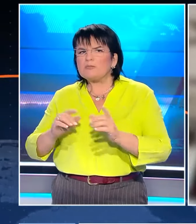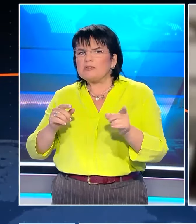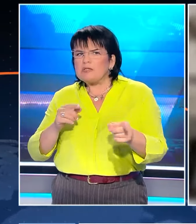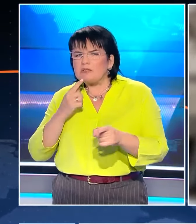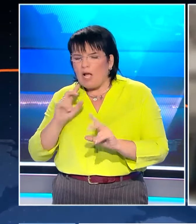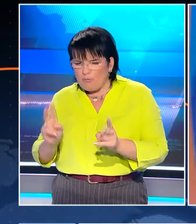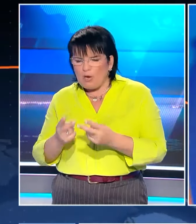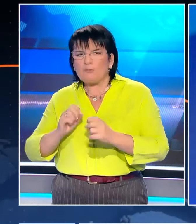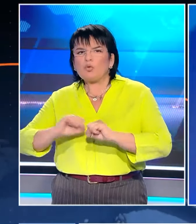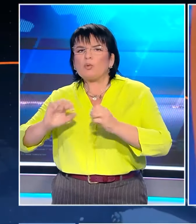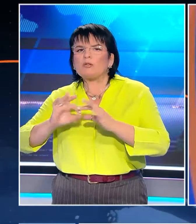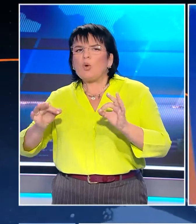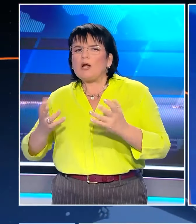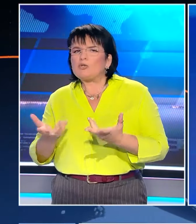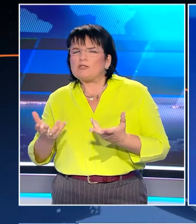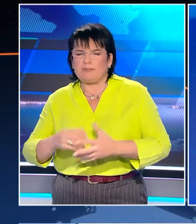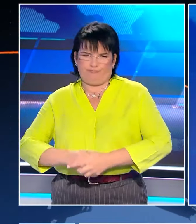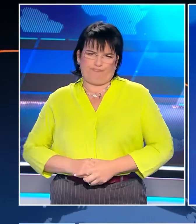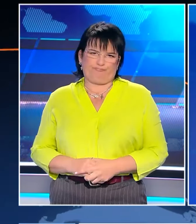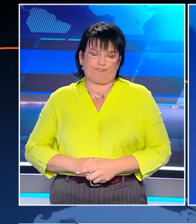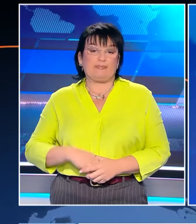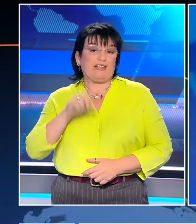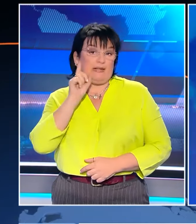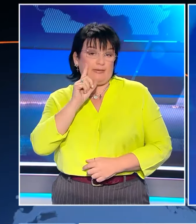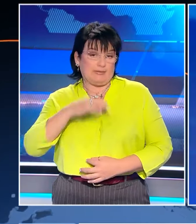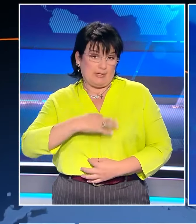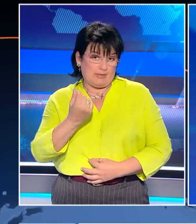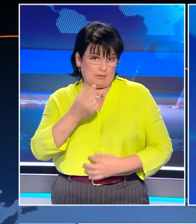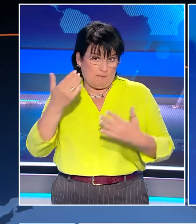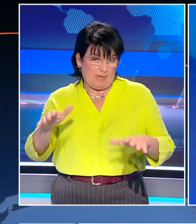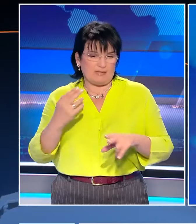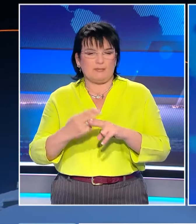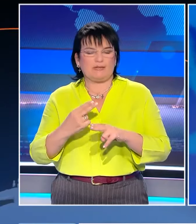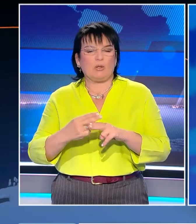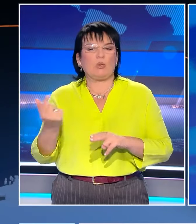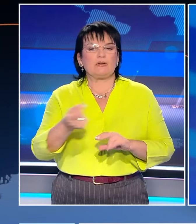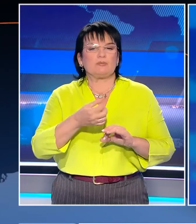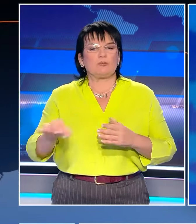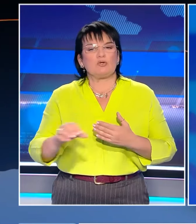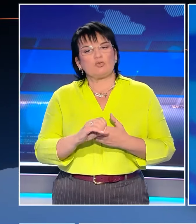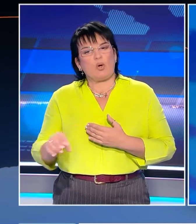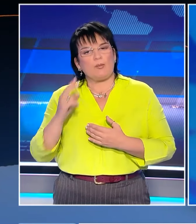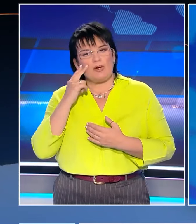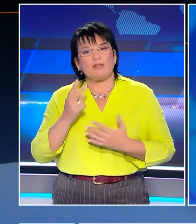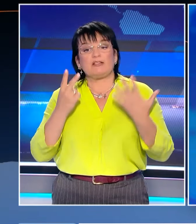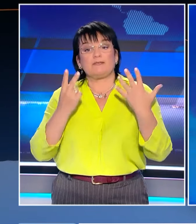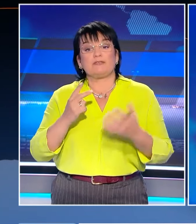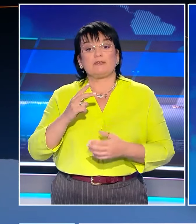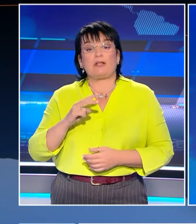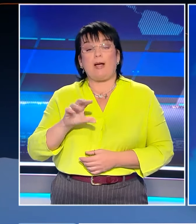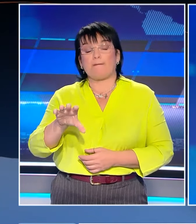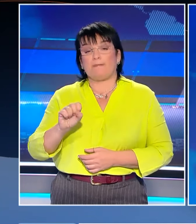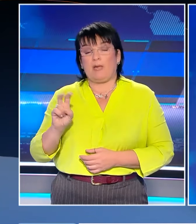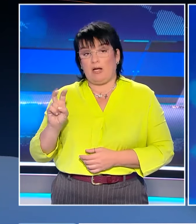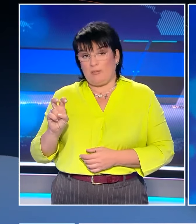οργάνωσης. Σε αυτό το σημείο το δελτίο μας ολοκληρώθηκε. Αναλυτικά όλες οι ειδήσεις της ημέρας στο κεντρικό δελτίο ειδήσεων